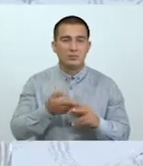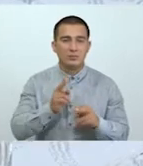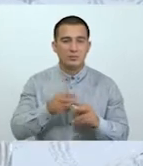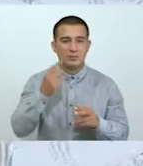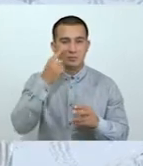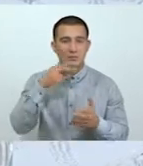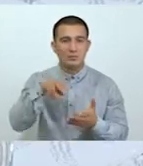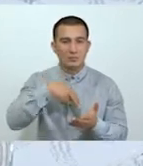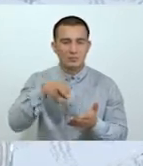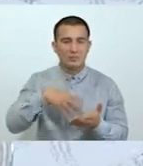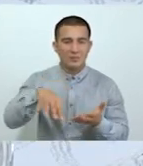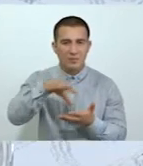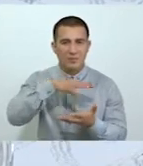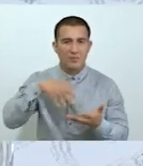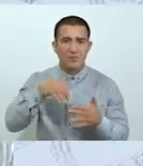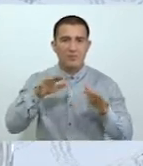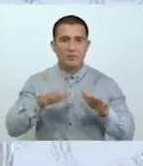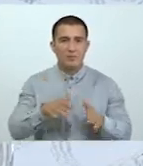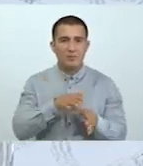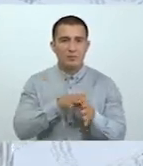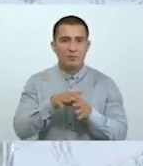hamma yog'ini